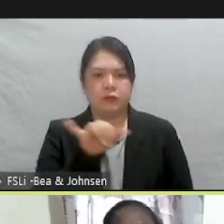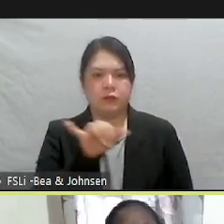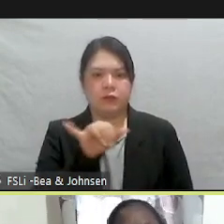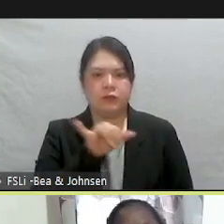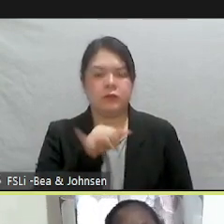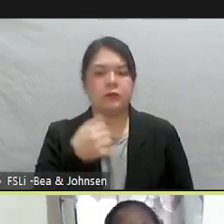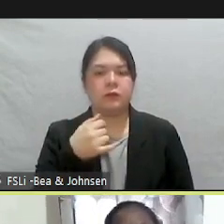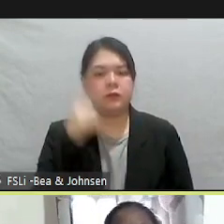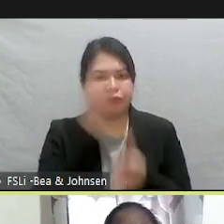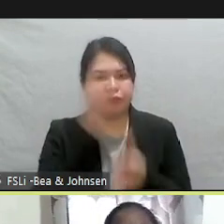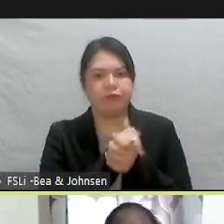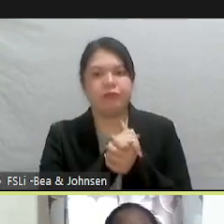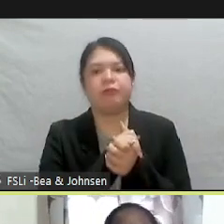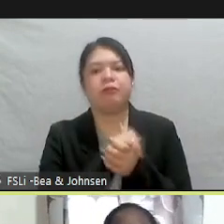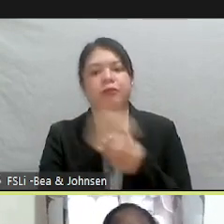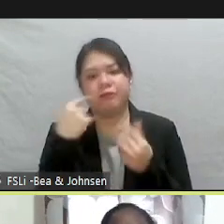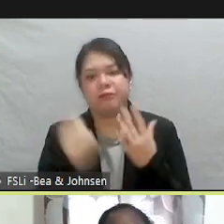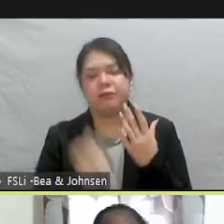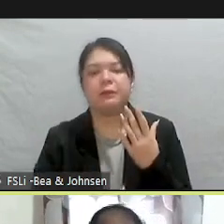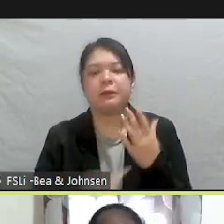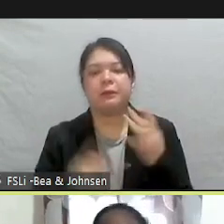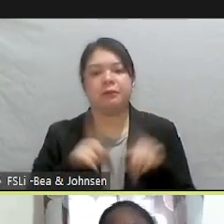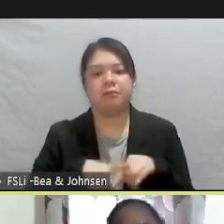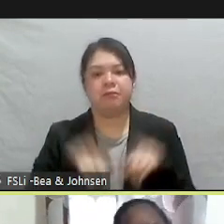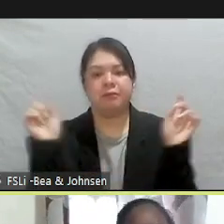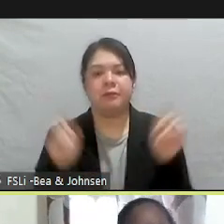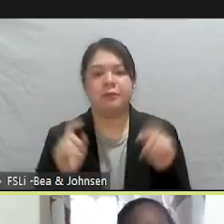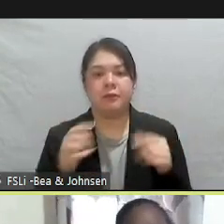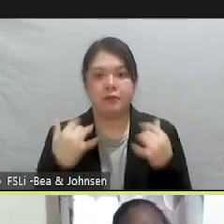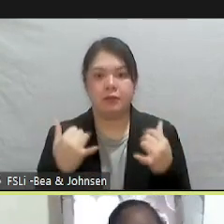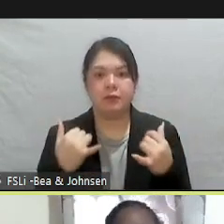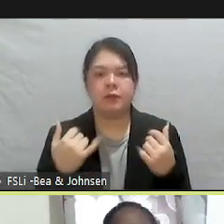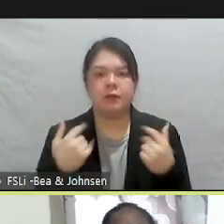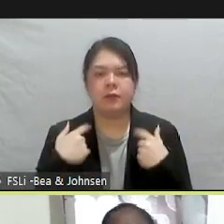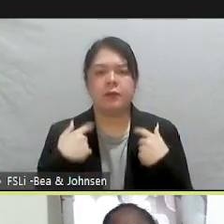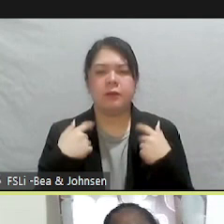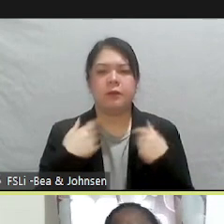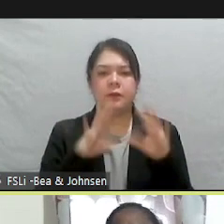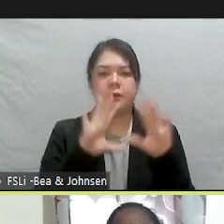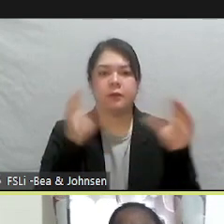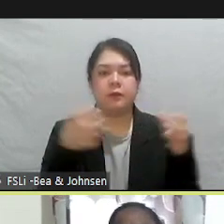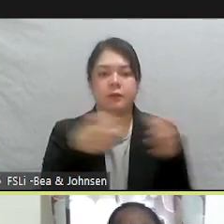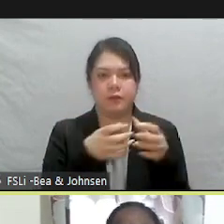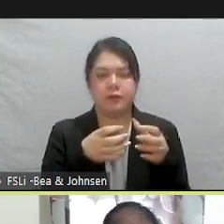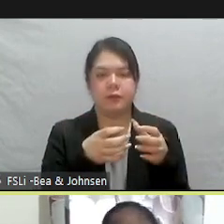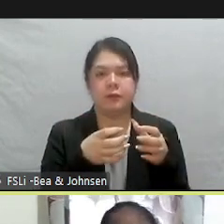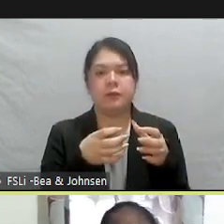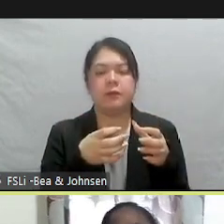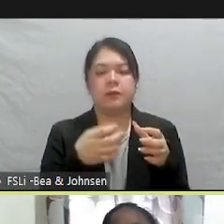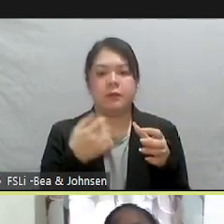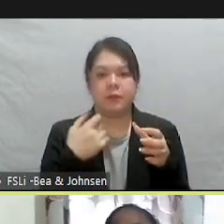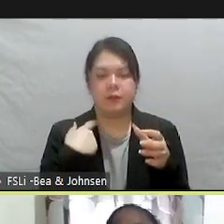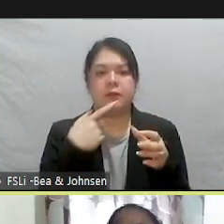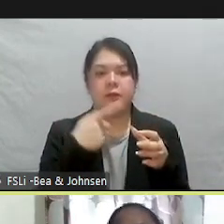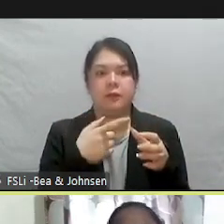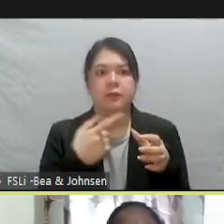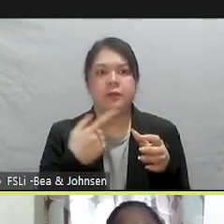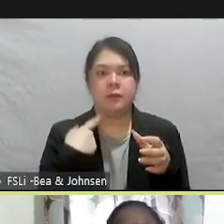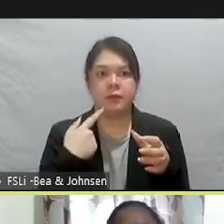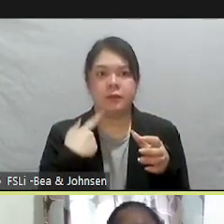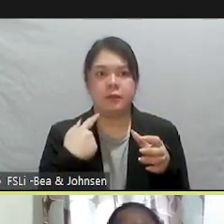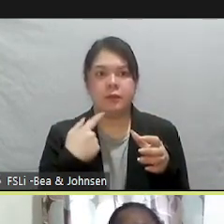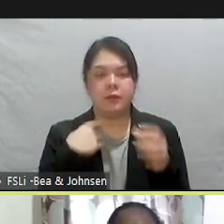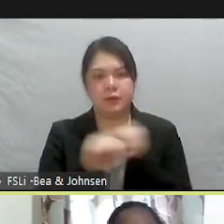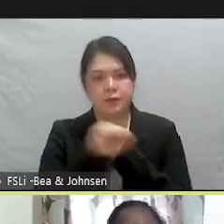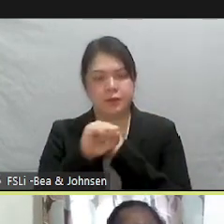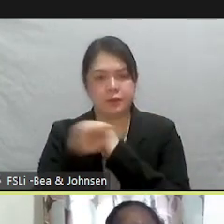ating paniniwala. Subalit, itong ating mga Franciscan sister ay talagang nagkaroon sila ng